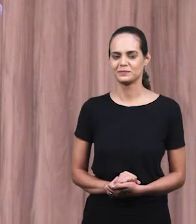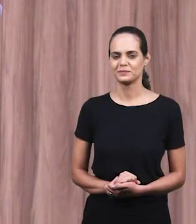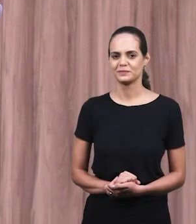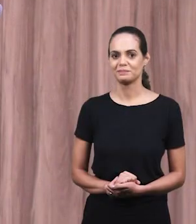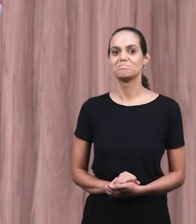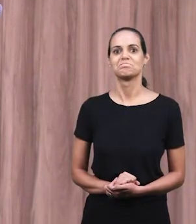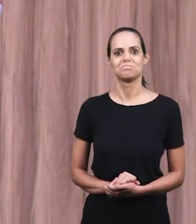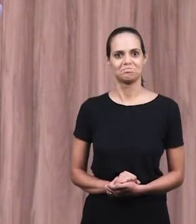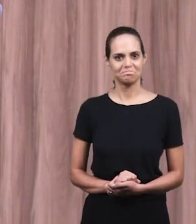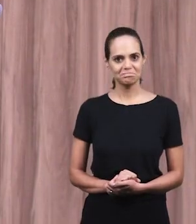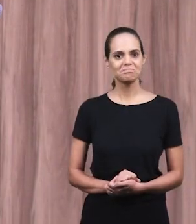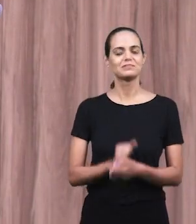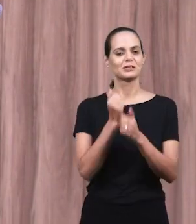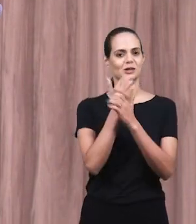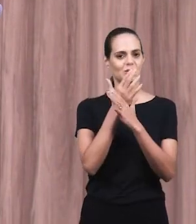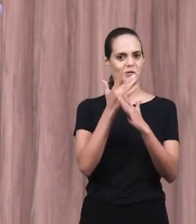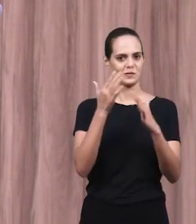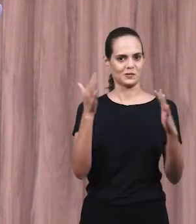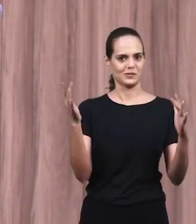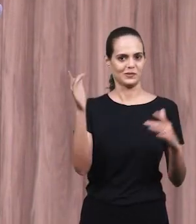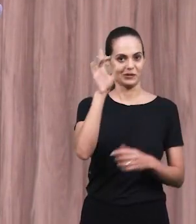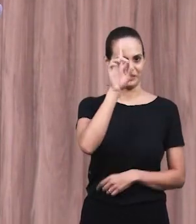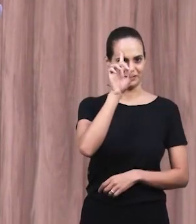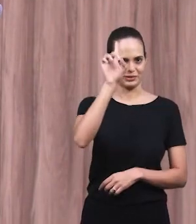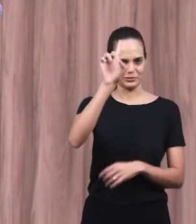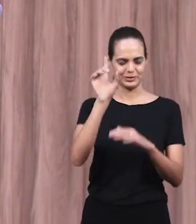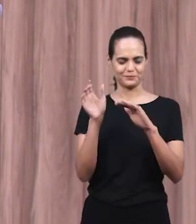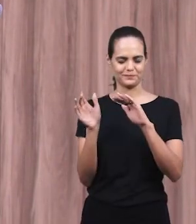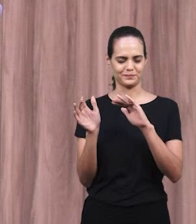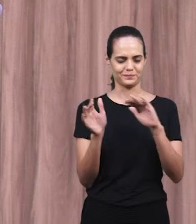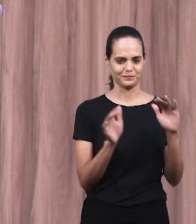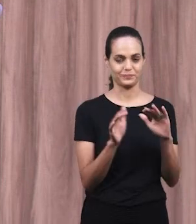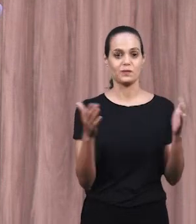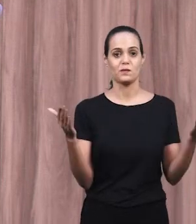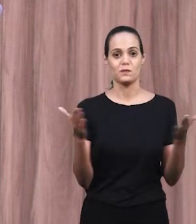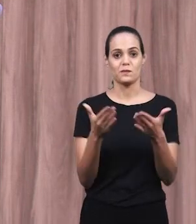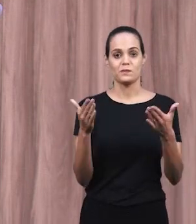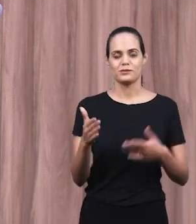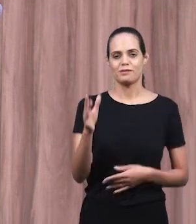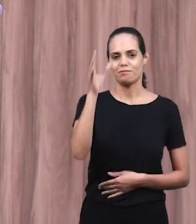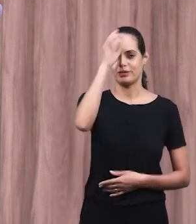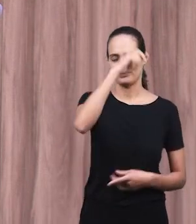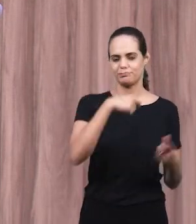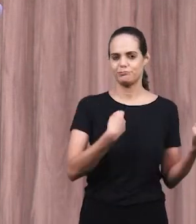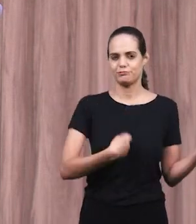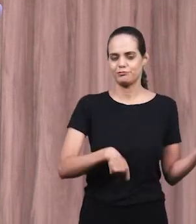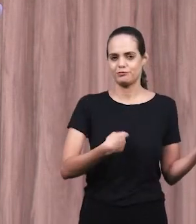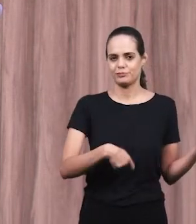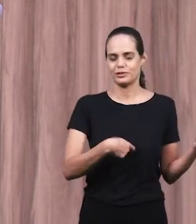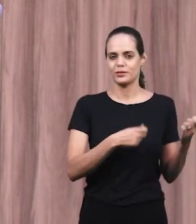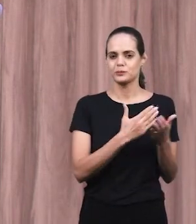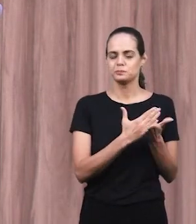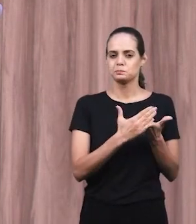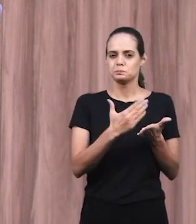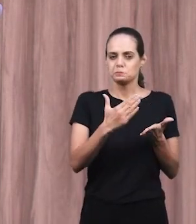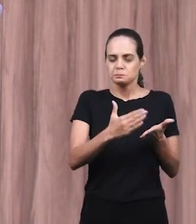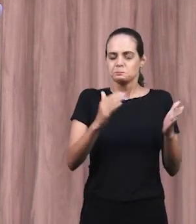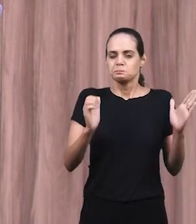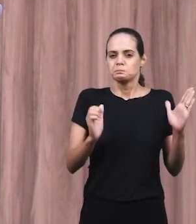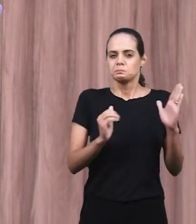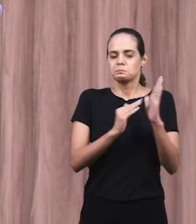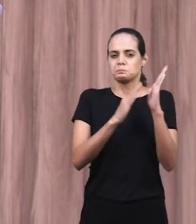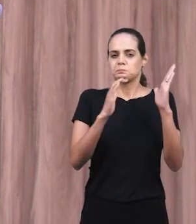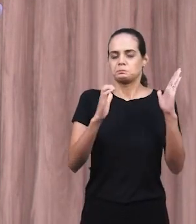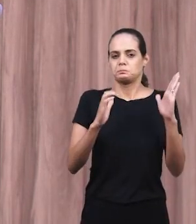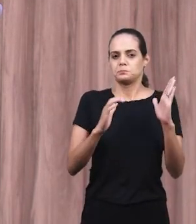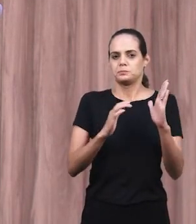Gloire à Dieu. Aujourd'hui, nous allons apprendre à la guitare l'introduction simplifiée de la louange J'ai une lampe.